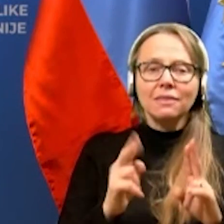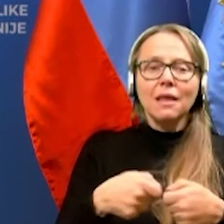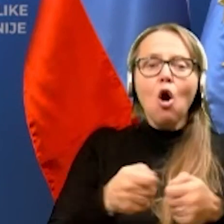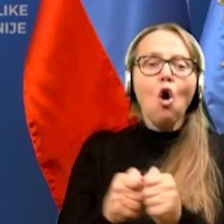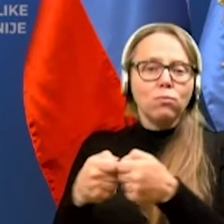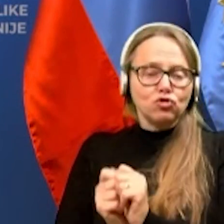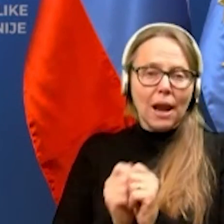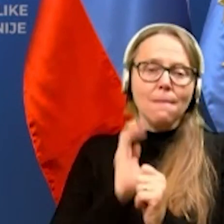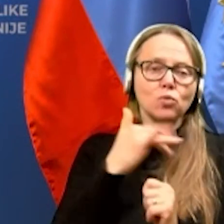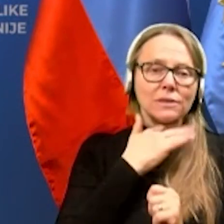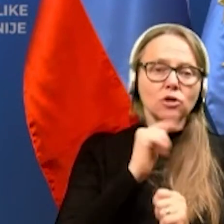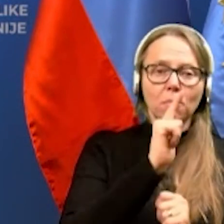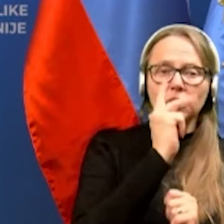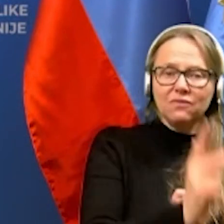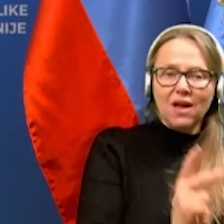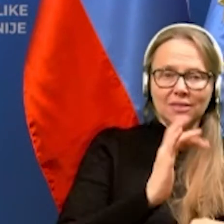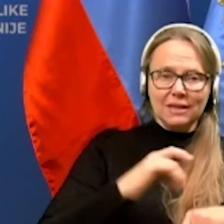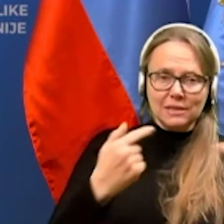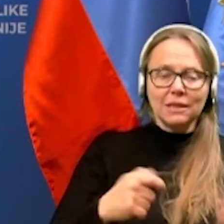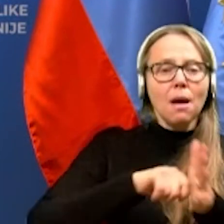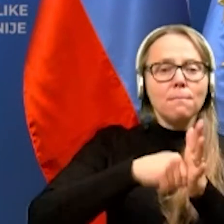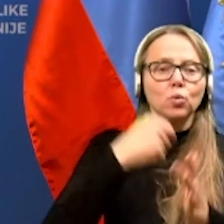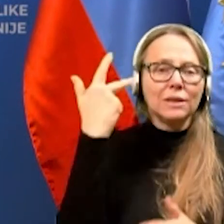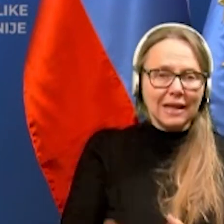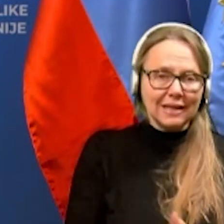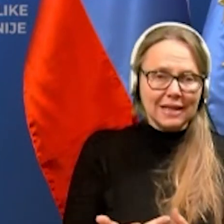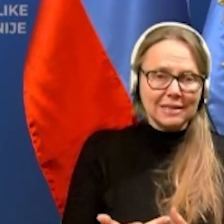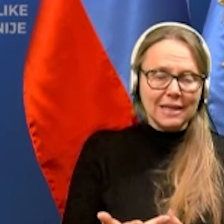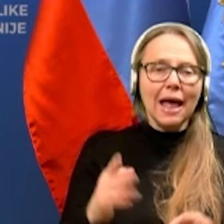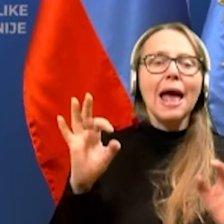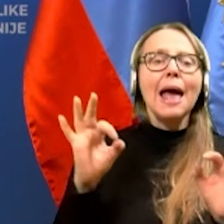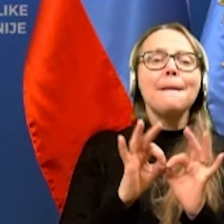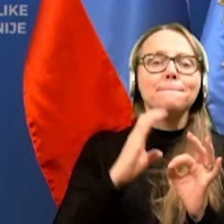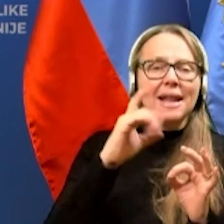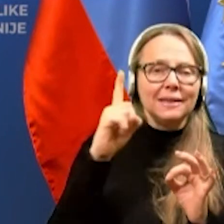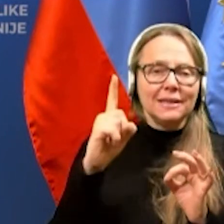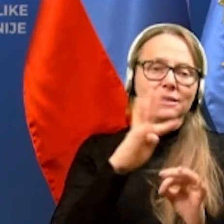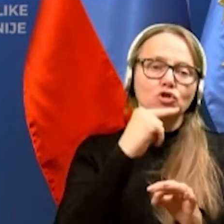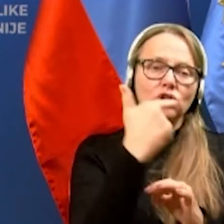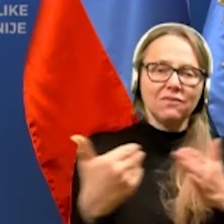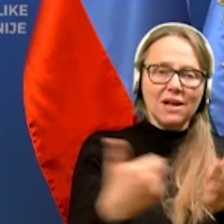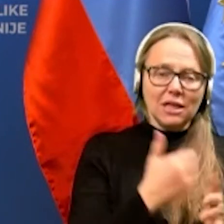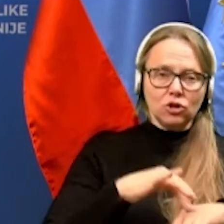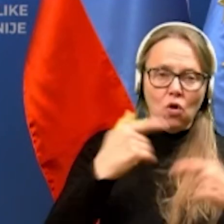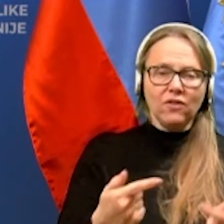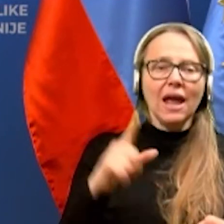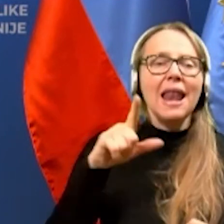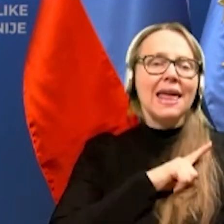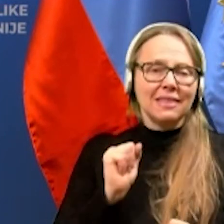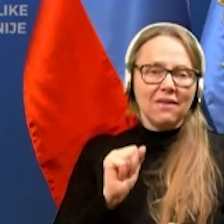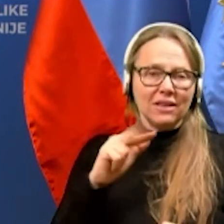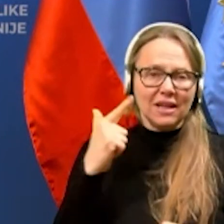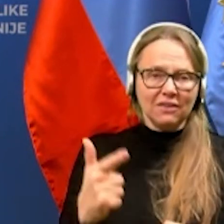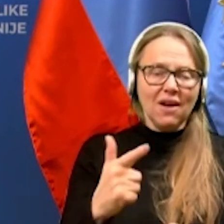so imeli 32 okužb, na Ptuju 30, v Beltincih je bilo 24 novih okužb, v Lendavi 23, v Radencih